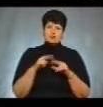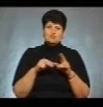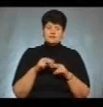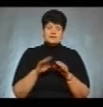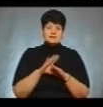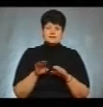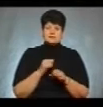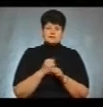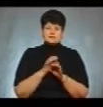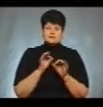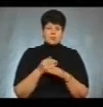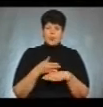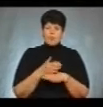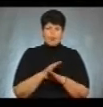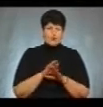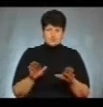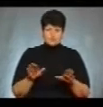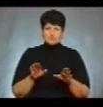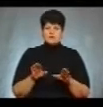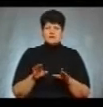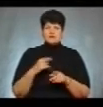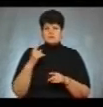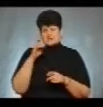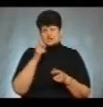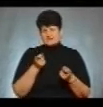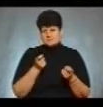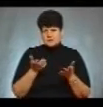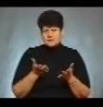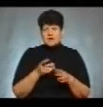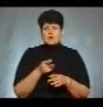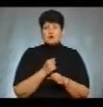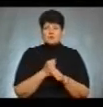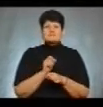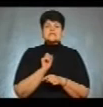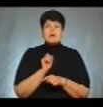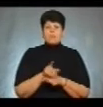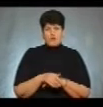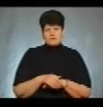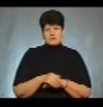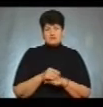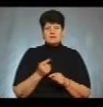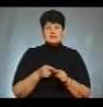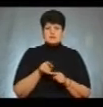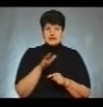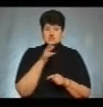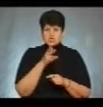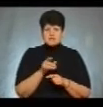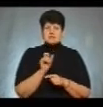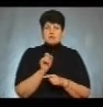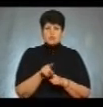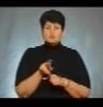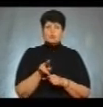не здійснювало ні поділу, ні тим більше обласна державна адміністрація, а здійснював замовник. На даний час замовником